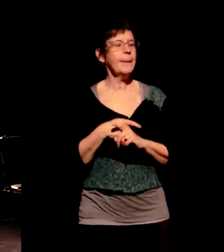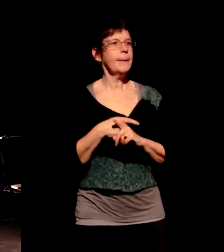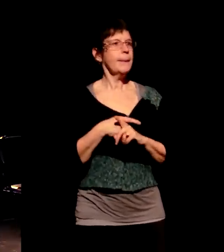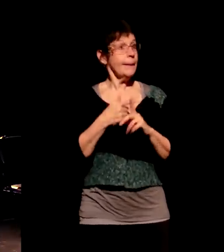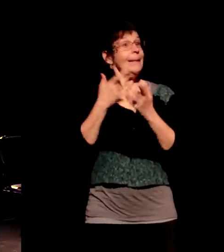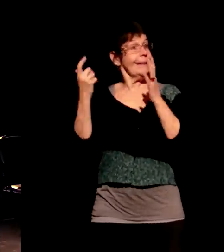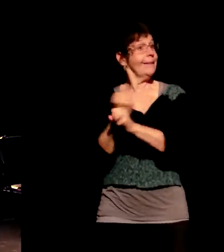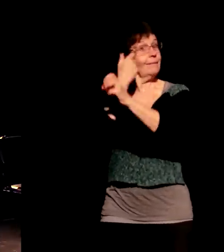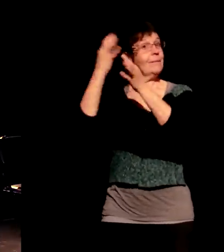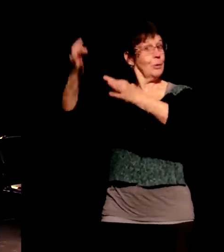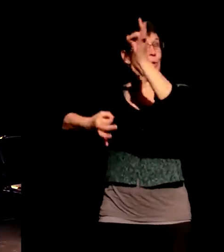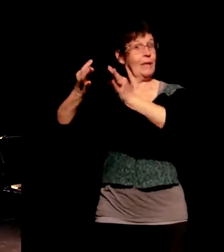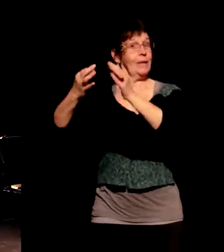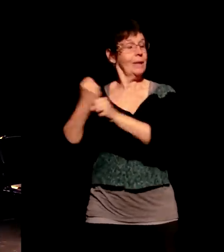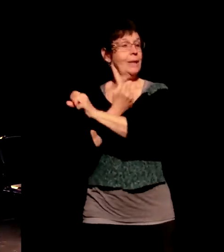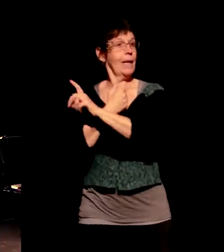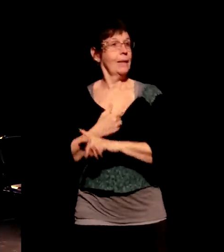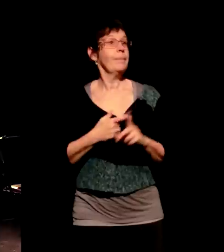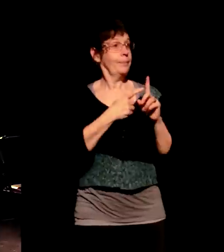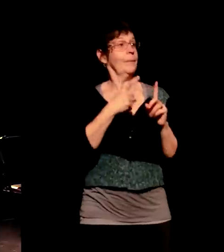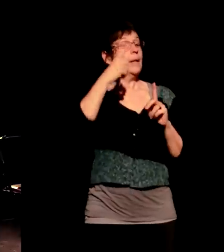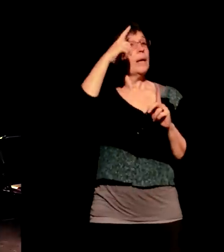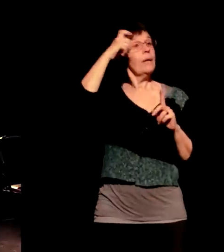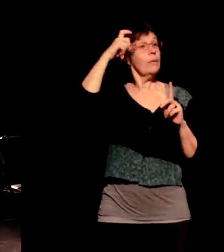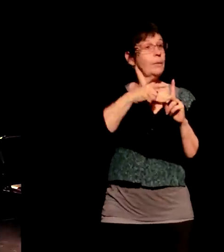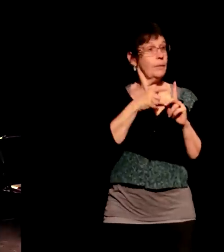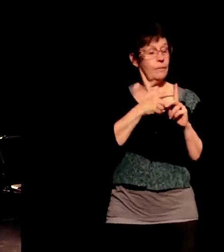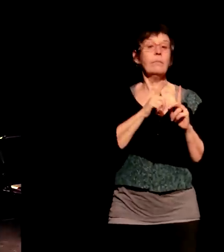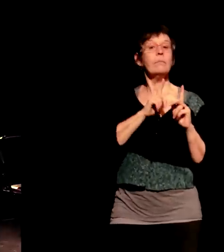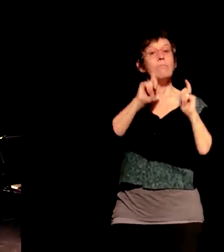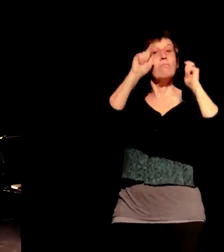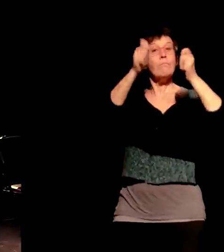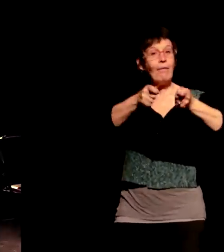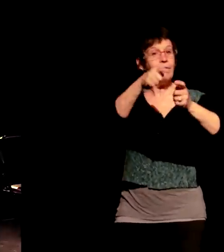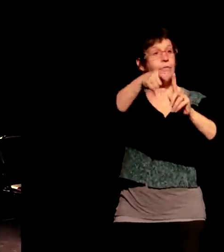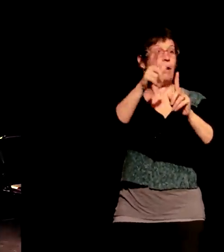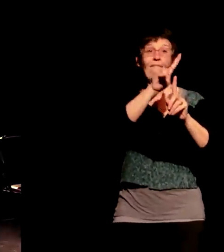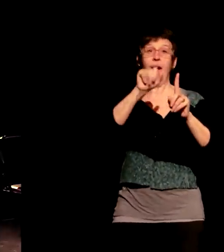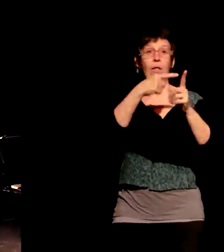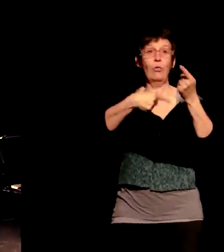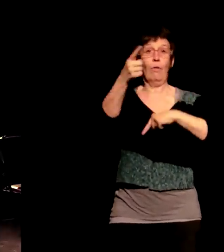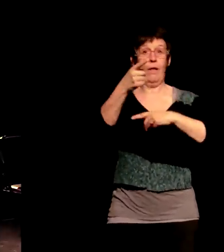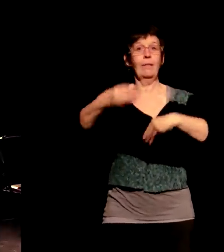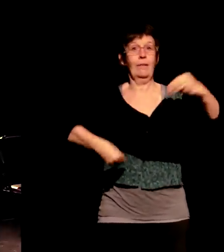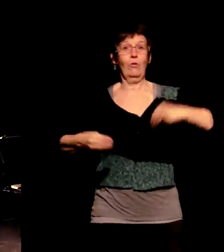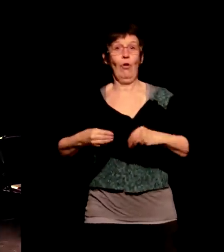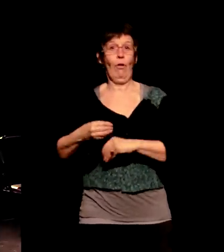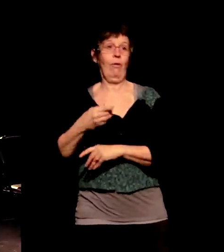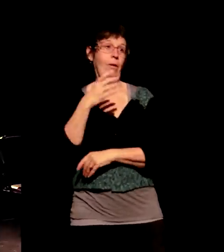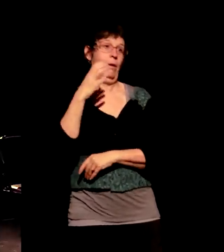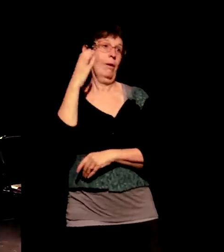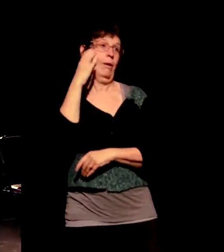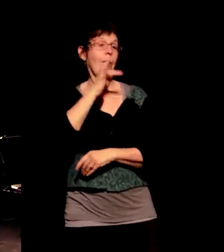Nicolas Sarkozy à la tête de France Inter, la première radio de France. Donc, voilà. Et de là, il décide